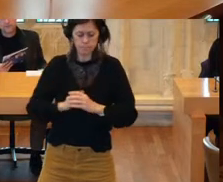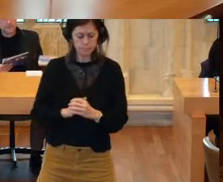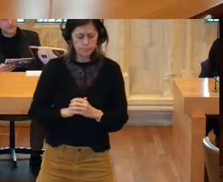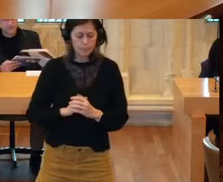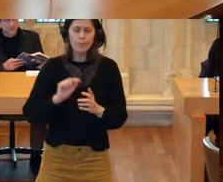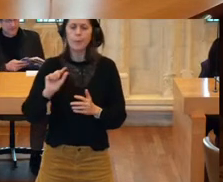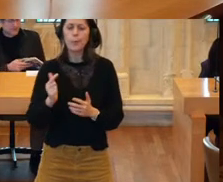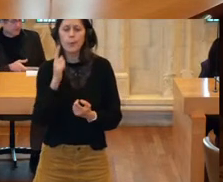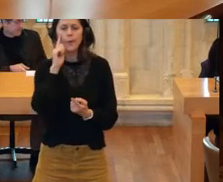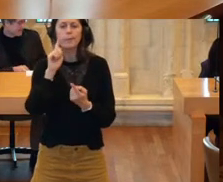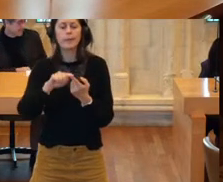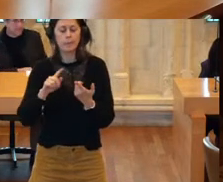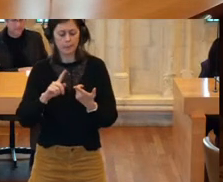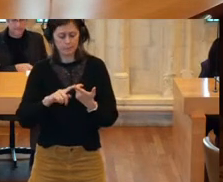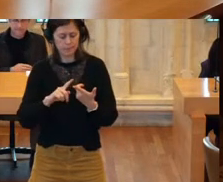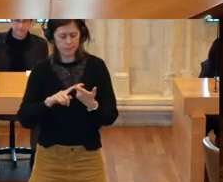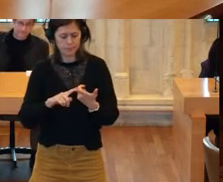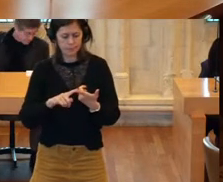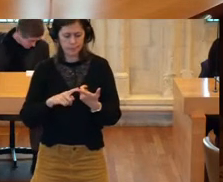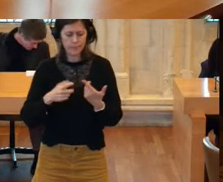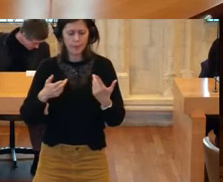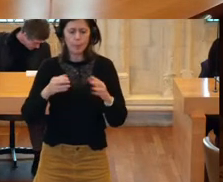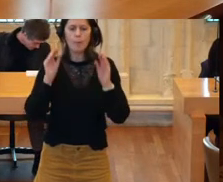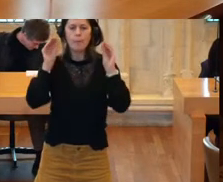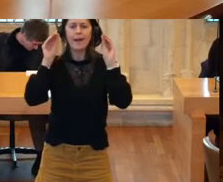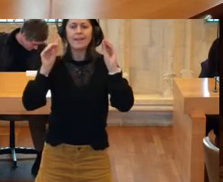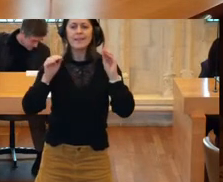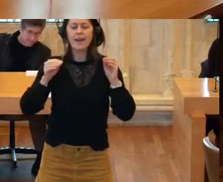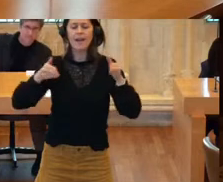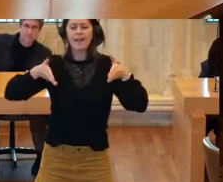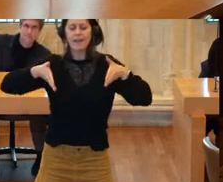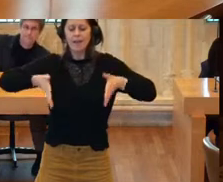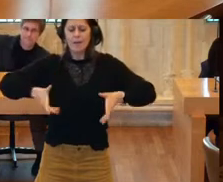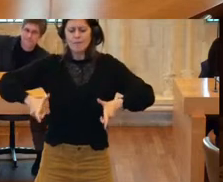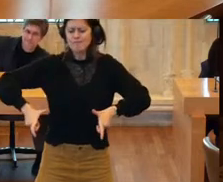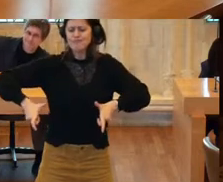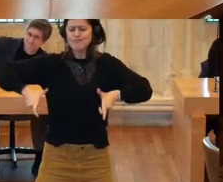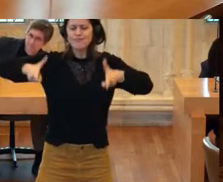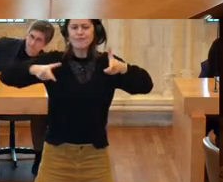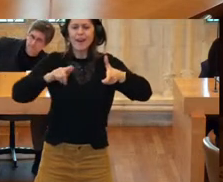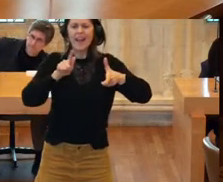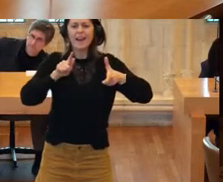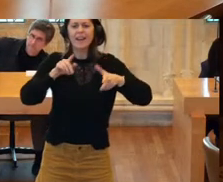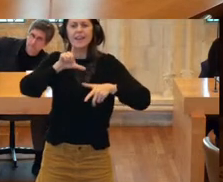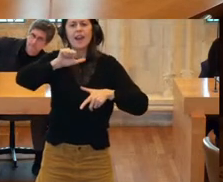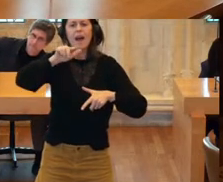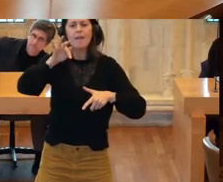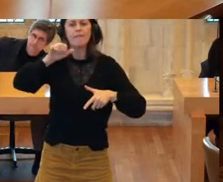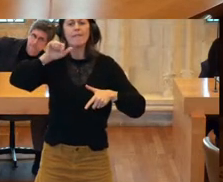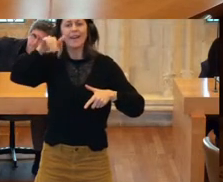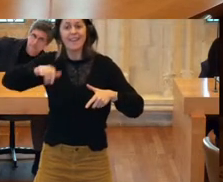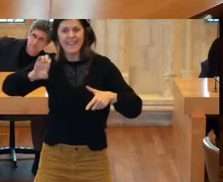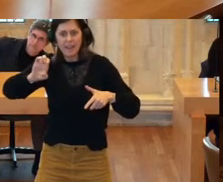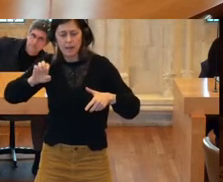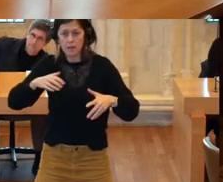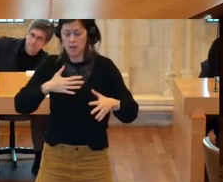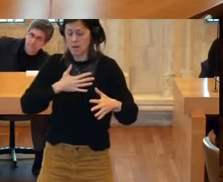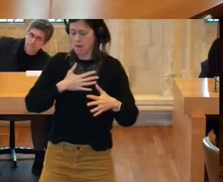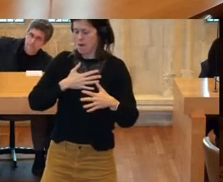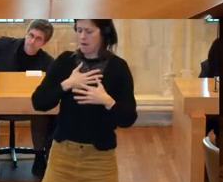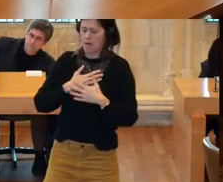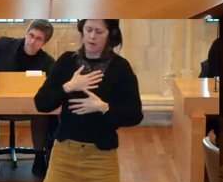Le deuxième sujet concerne les galeries Lafayette, pour lesquelles on a eu évidemment très peur, mais c'est